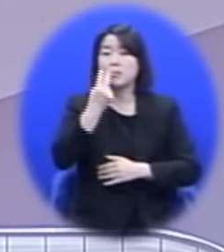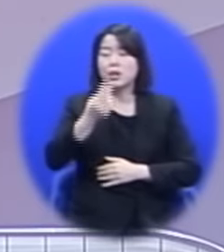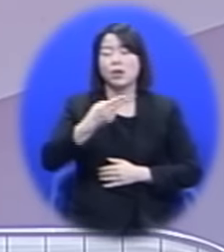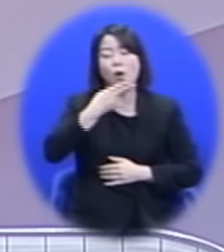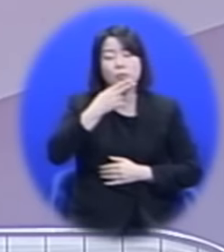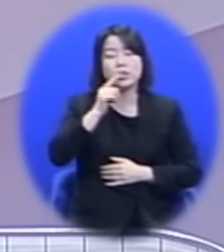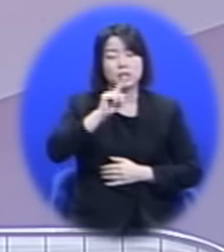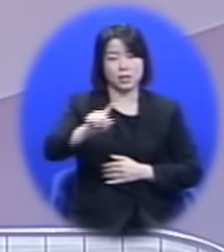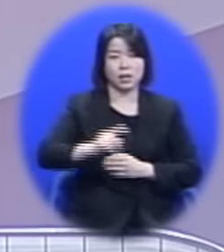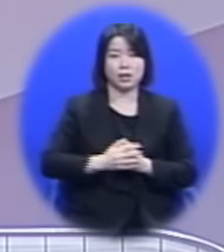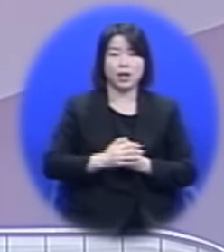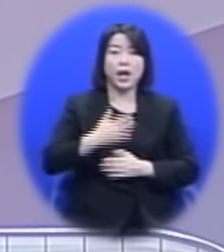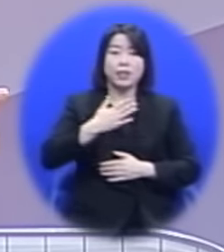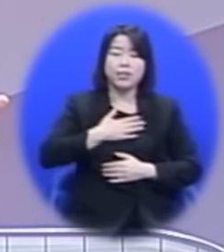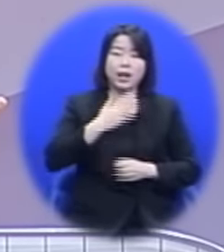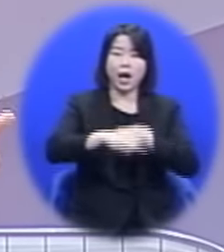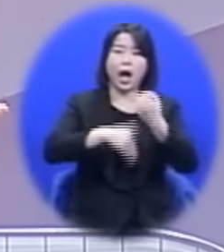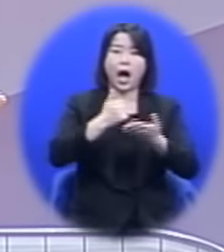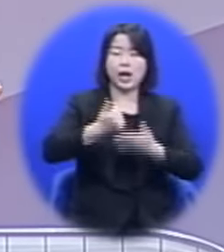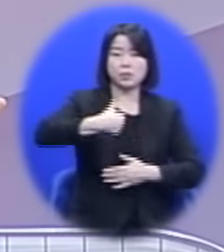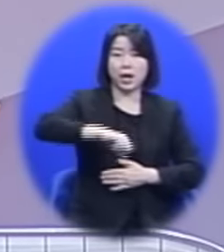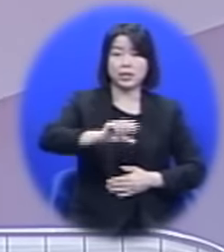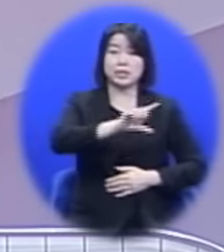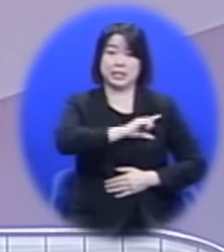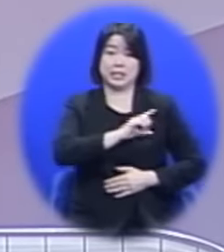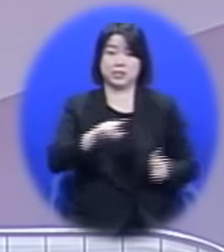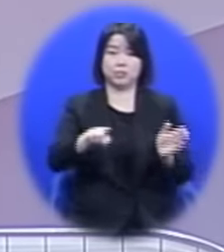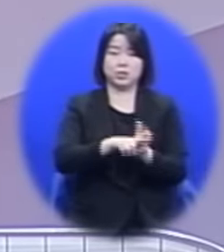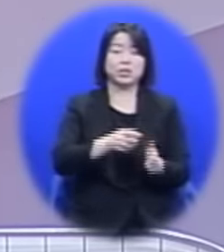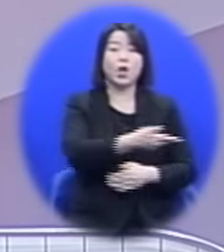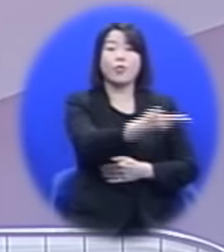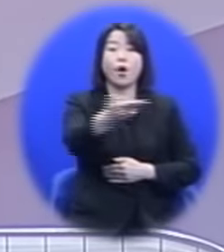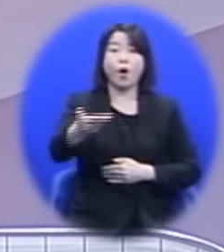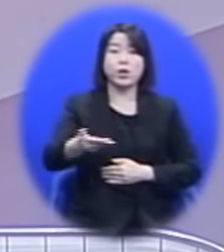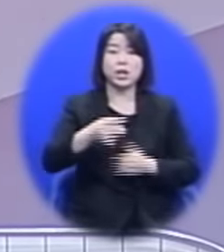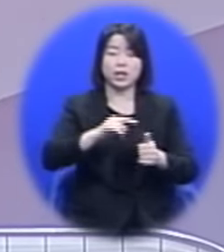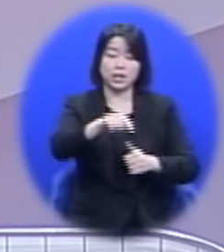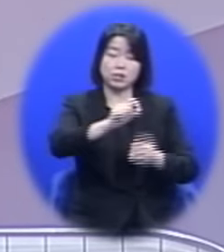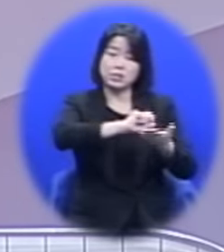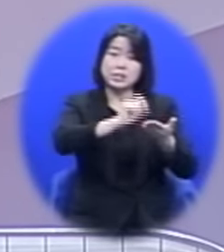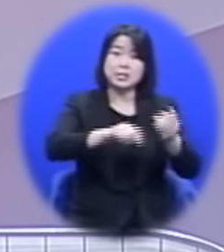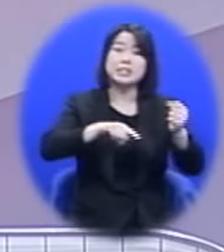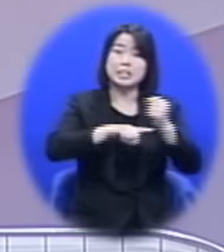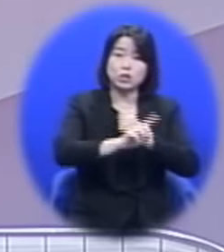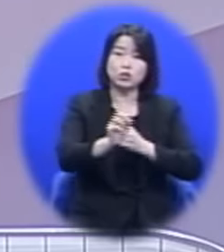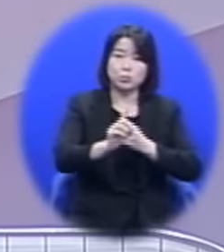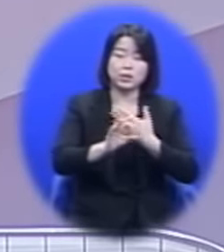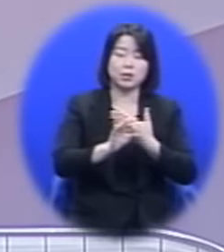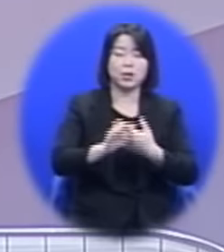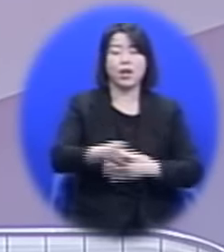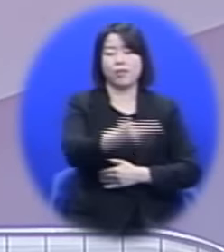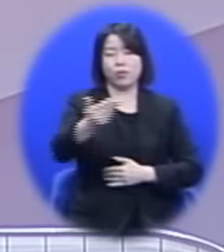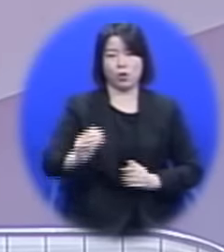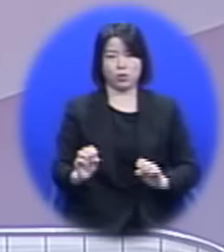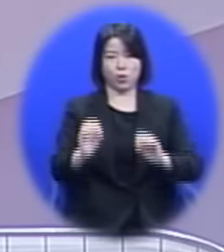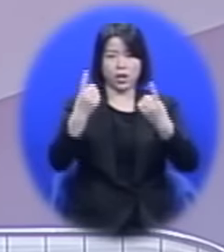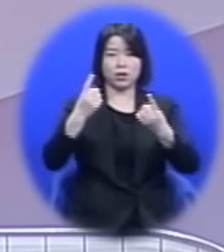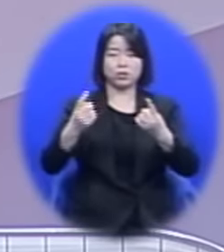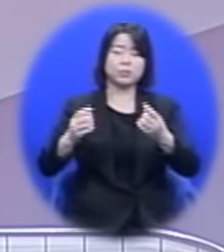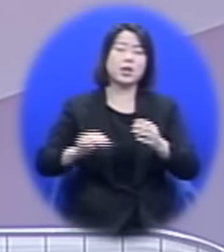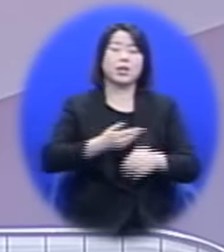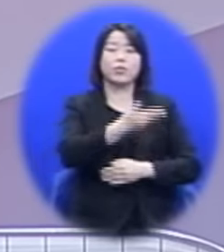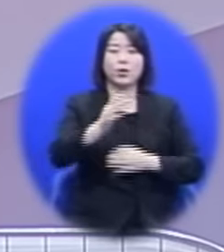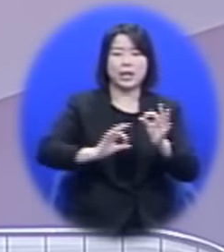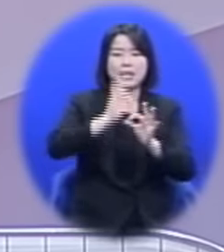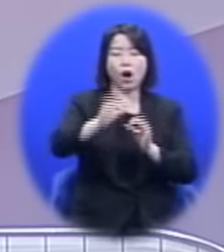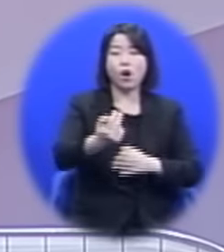없느니라. 내가 하나님의 아들의 이름을 믿는 너희에게 이것을 쓰는 것은 너희로 하여금 너희에게 영생이